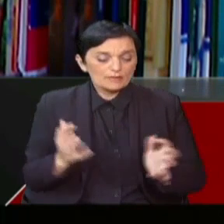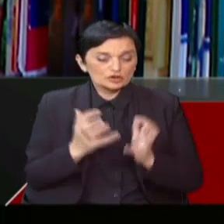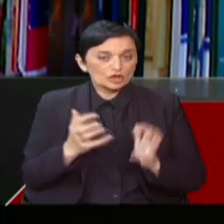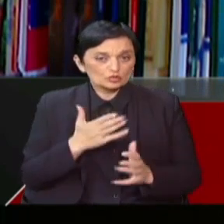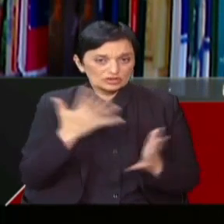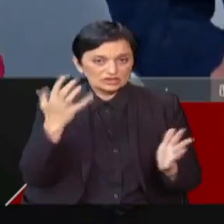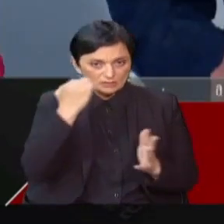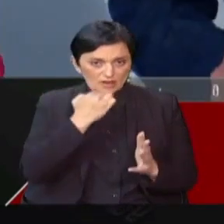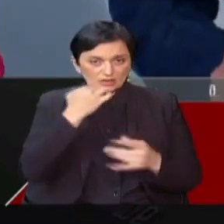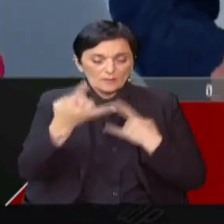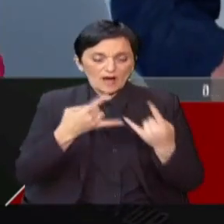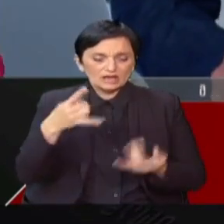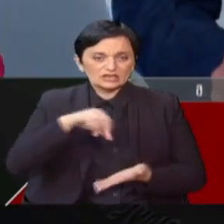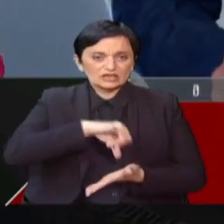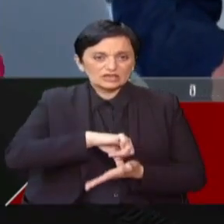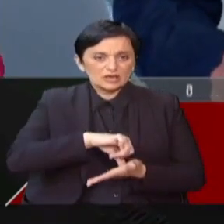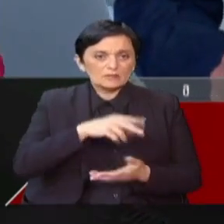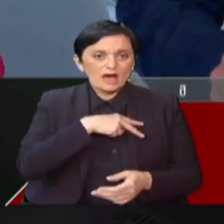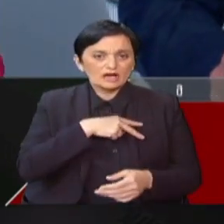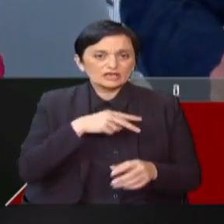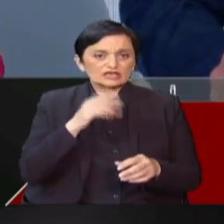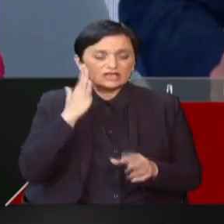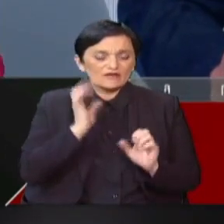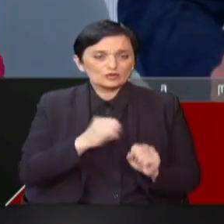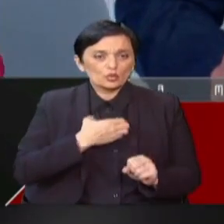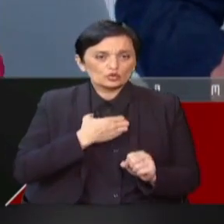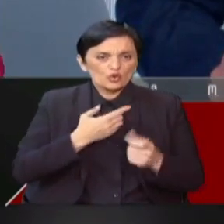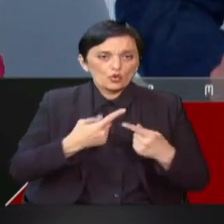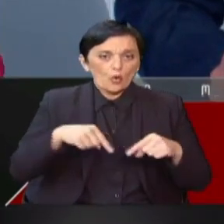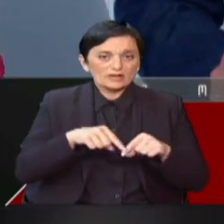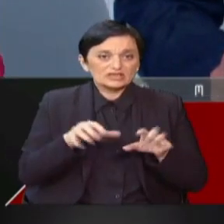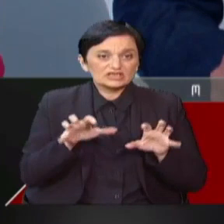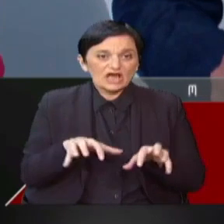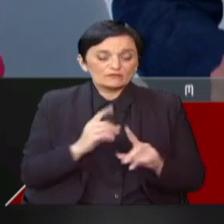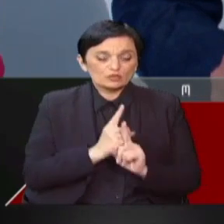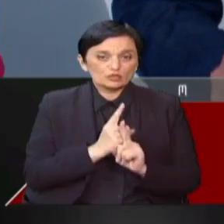დიდი მადლობა. მადლობა გადაცემაში მონაწილეობისთვის პარლამენტის თავდაცვისა და უშიშროების კომიტეტის